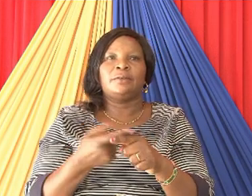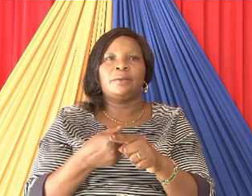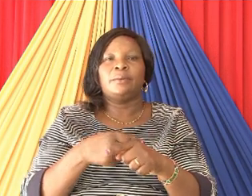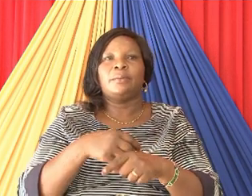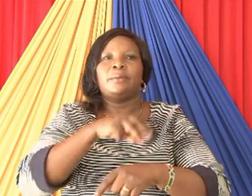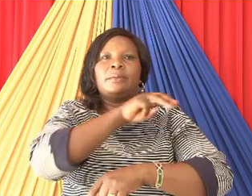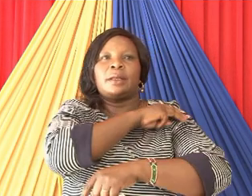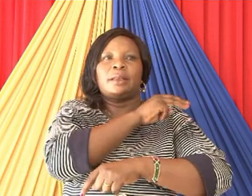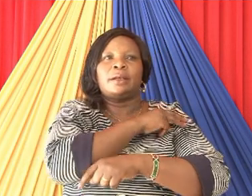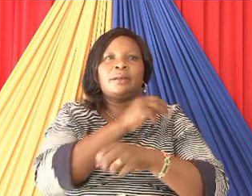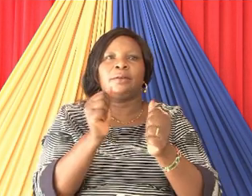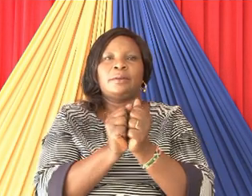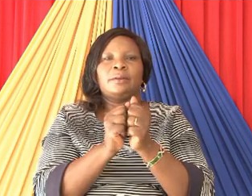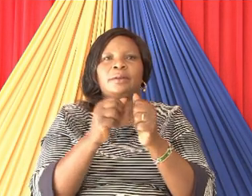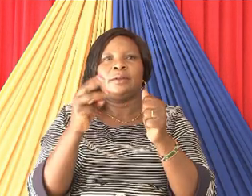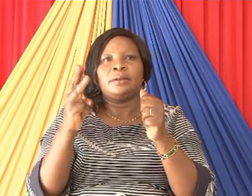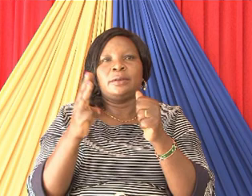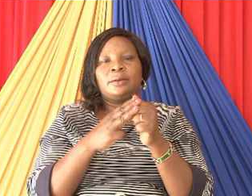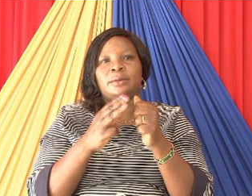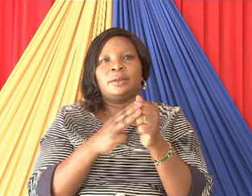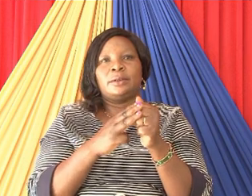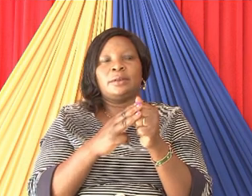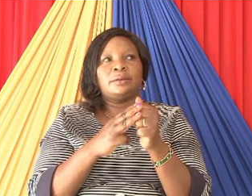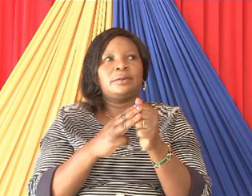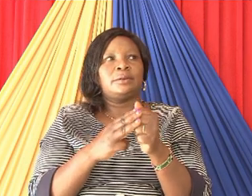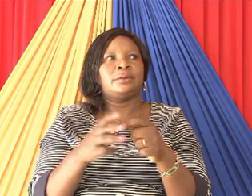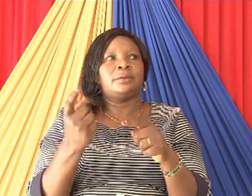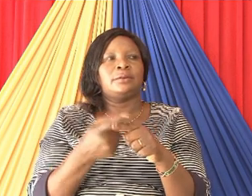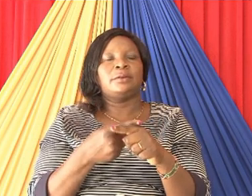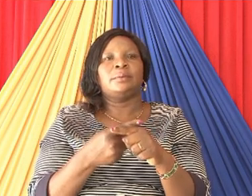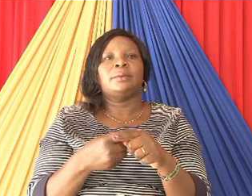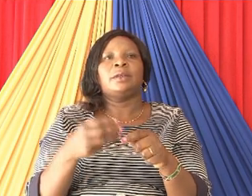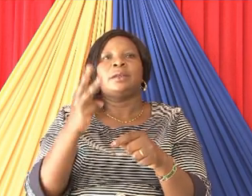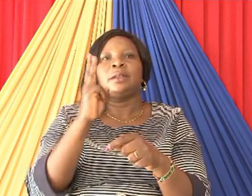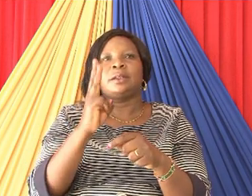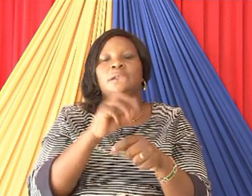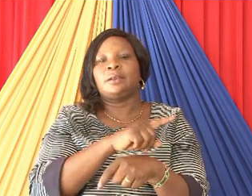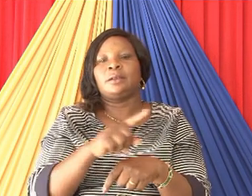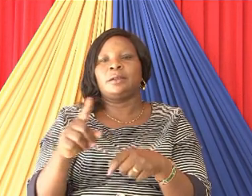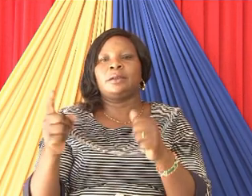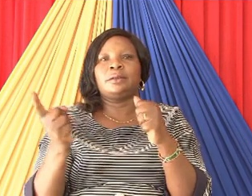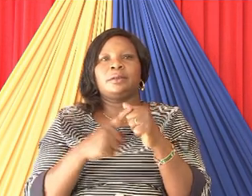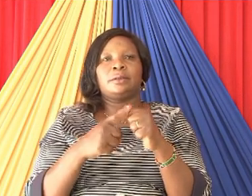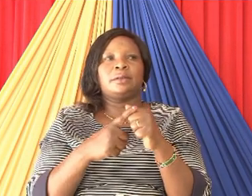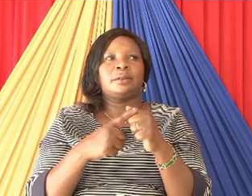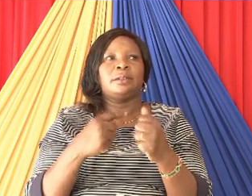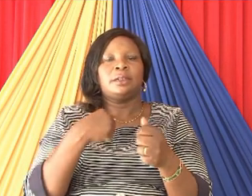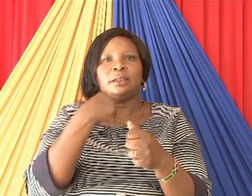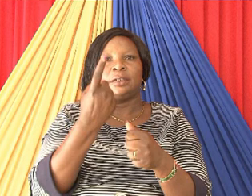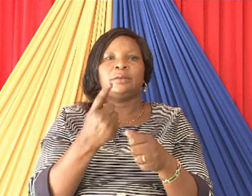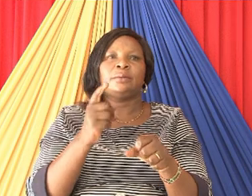kuanzia 3 hadi mstari wa 9. Na nitasoma. Akawaambia mambo